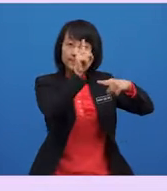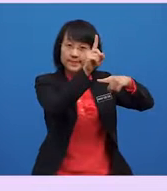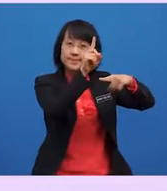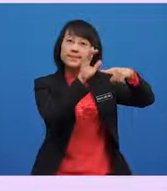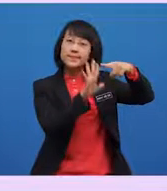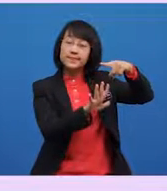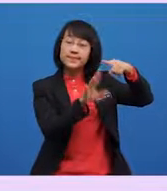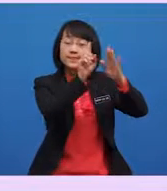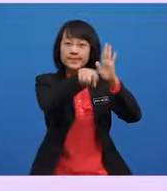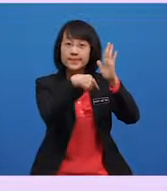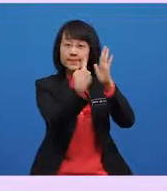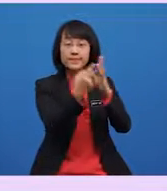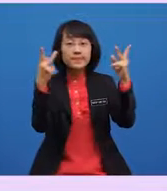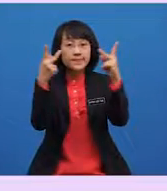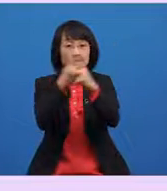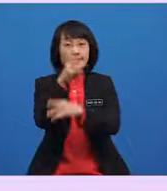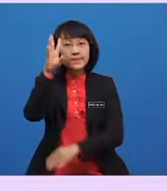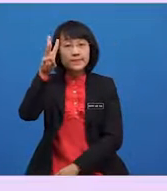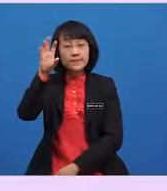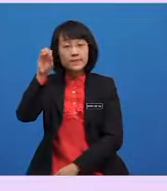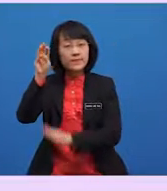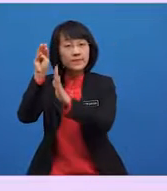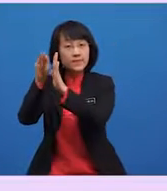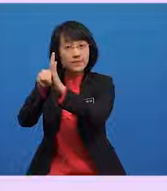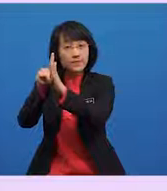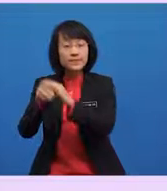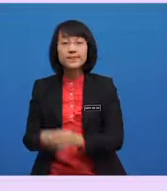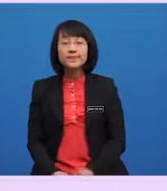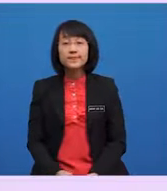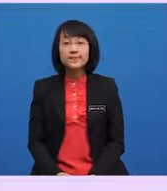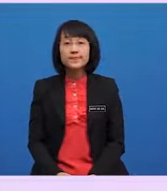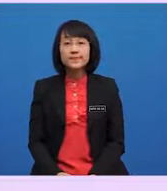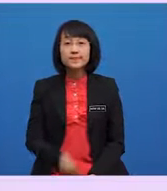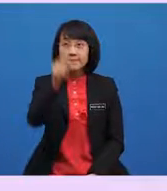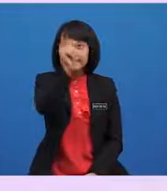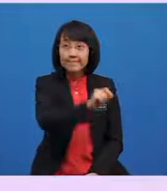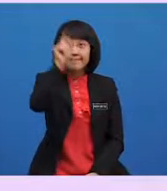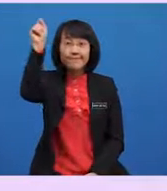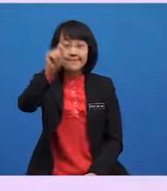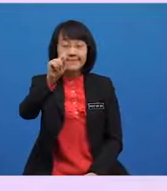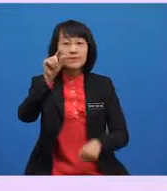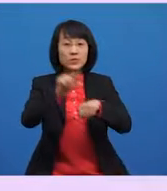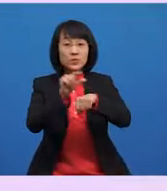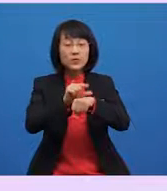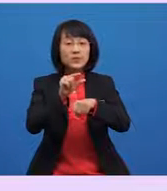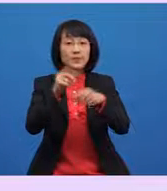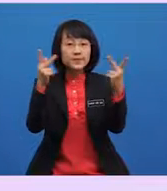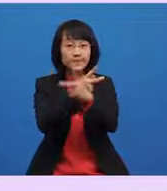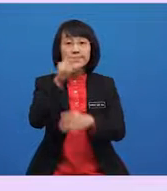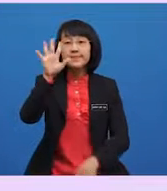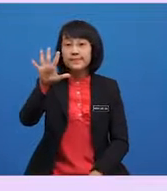1/5 jam darab 60 minit. Permudahkan dengan menggunakan sifir 5.